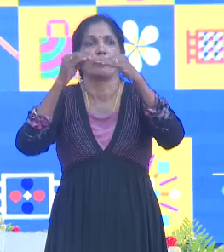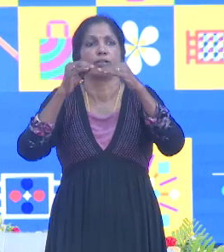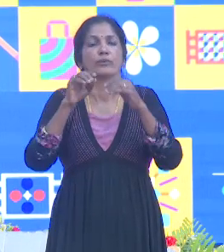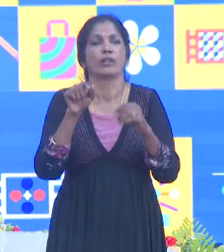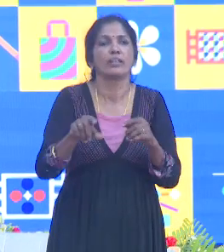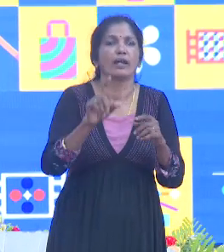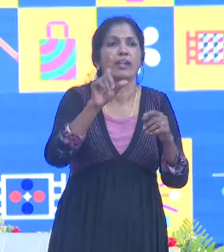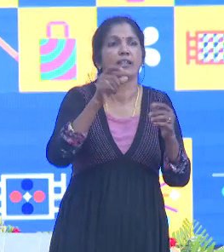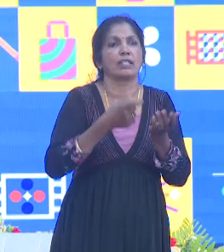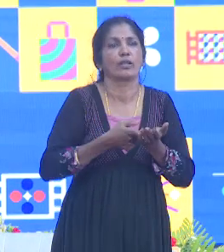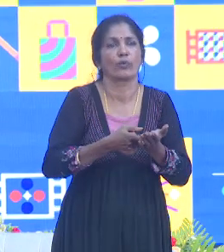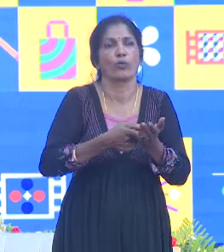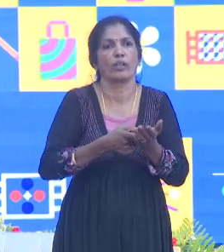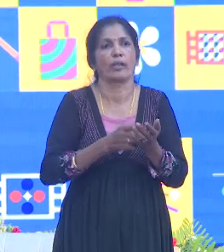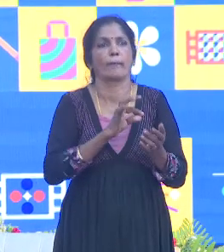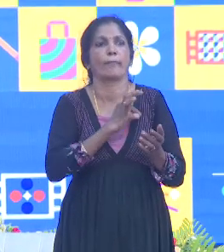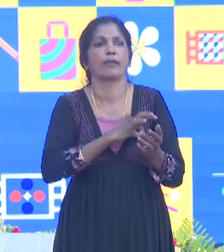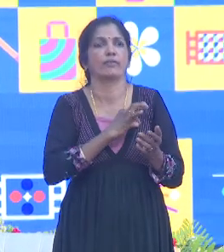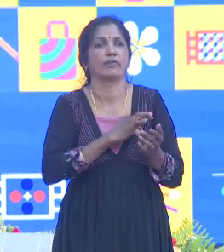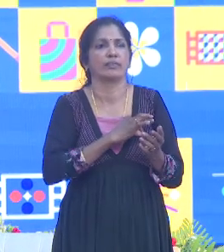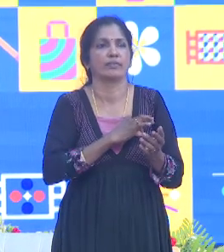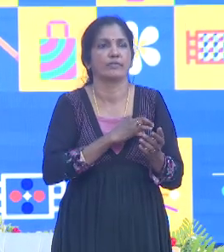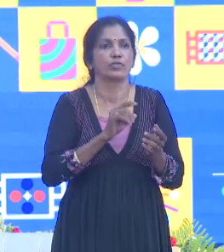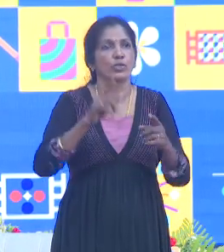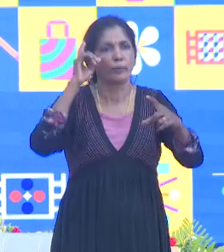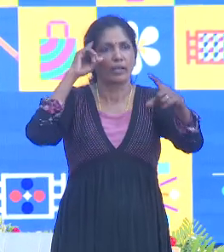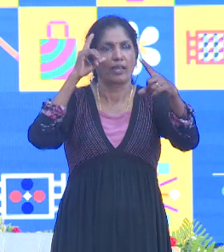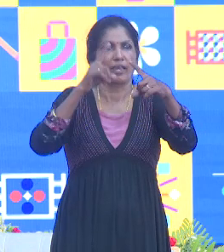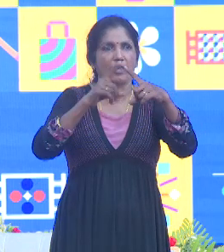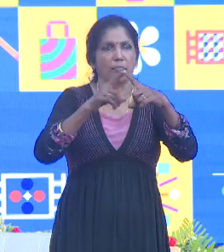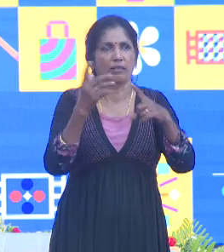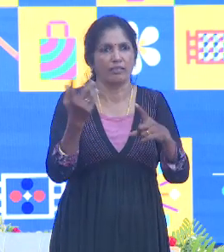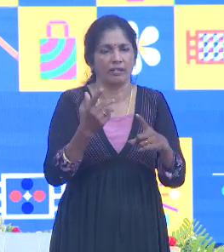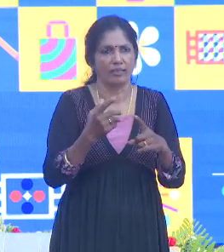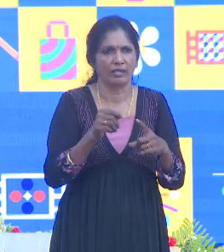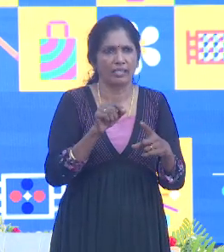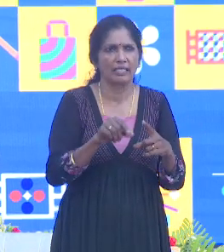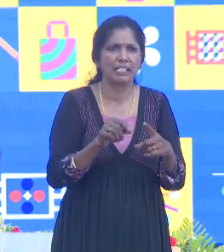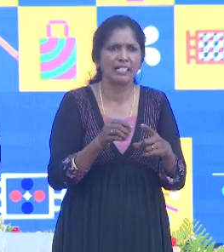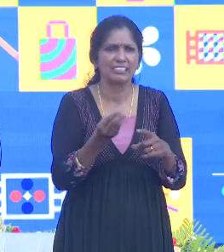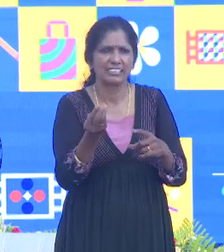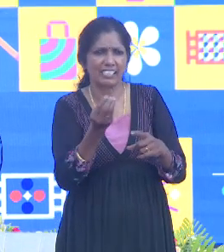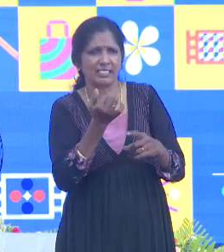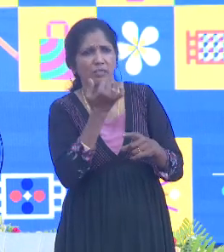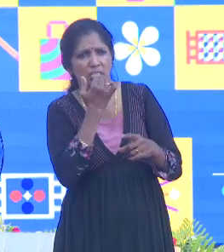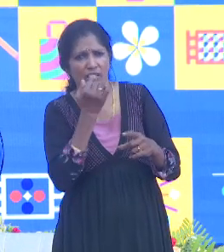ഭൂപരിഷ്കരണം നടപ്പിലാക്കുമ്പോൾ നമ്മുടെയും മുമ്പിലുണ്ടായിരുന്ന ഏറ്റവും പ്രധാനപ്പെട്ട ലക്ഷ്യം. അതിൽ ചില കോട്ടമൊക്കെ